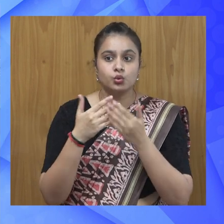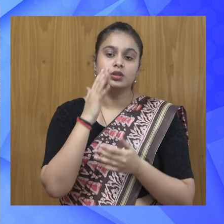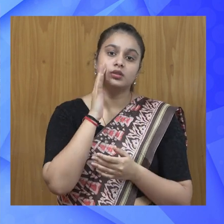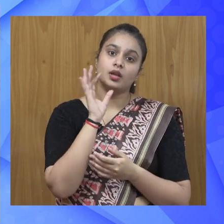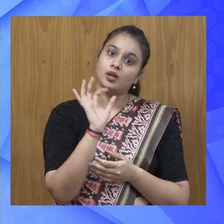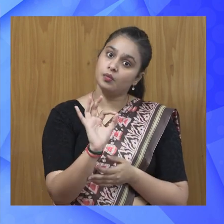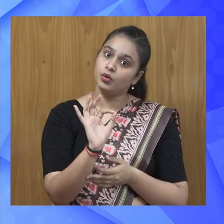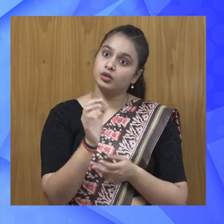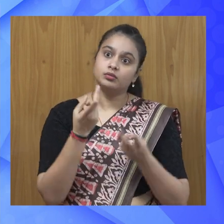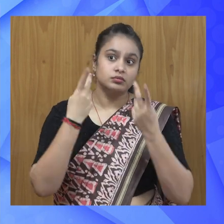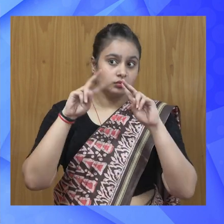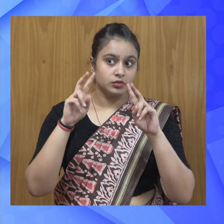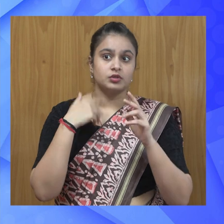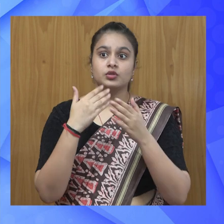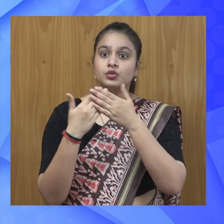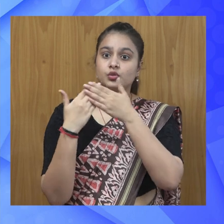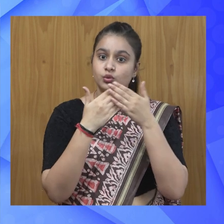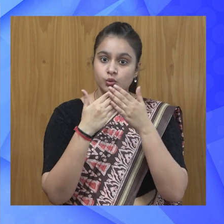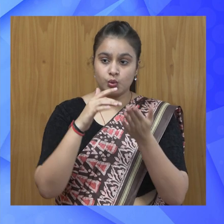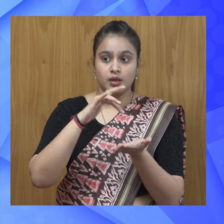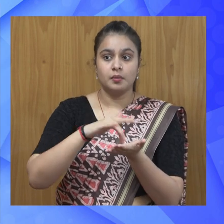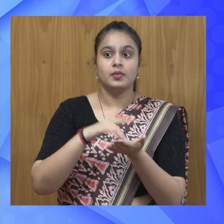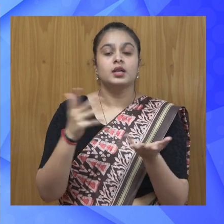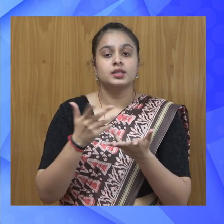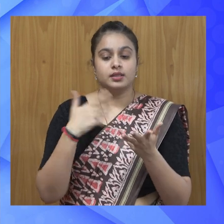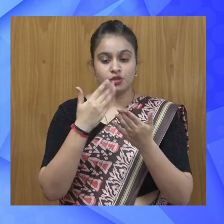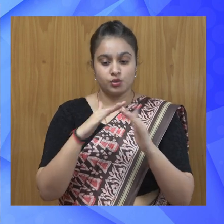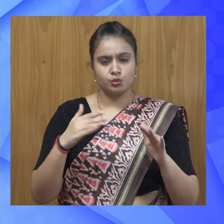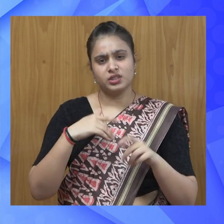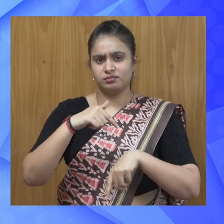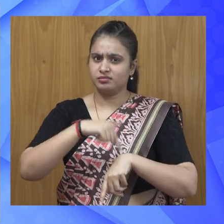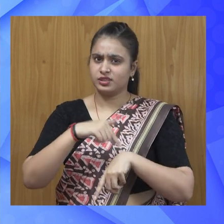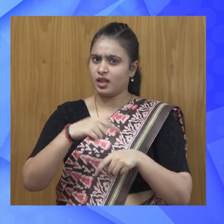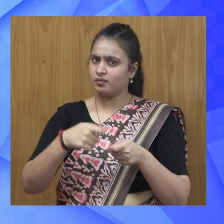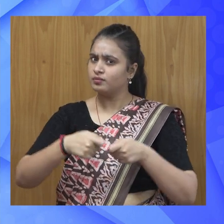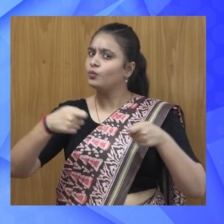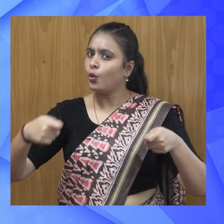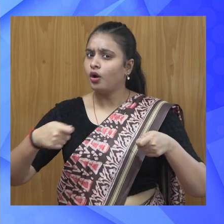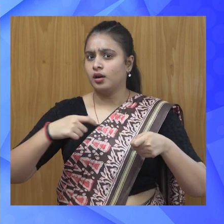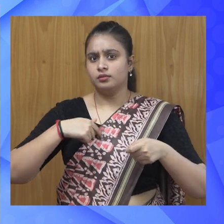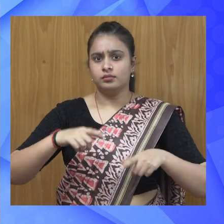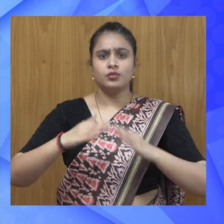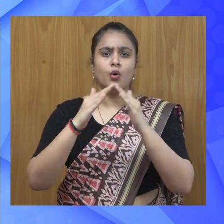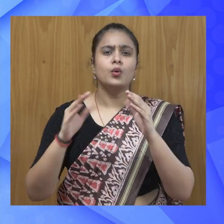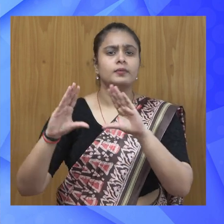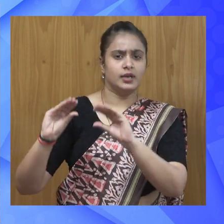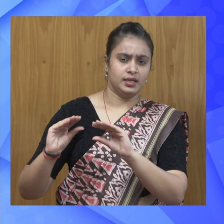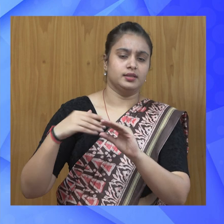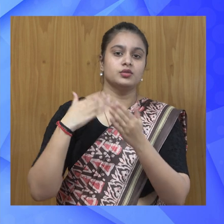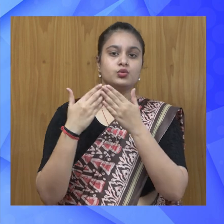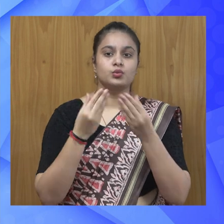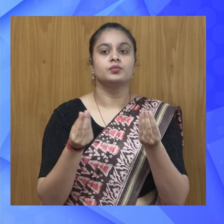वेरी इंपॉर्टेंट बिकॉज स्कूल इज अ प्लेस वेयर चाइल्ड स्पेंड मोस्ट ऑफ द टाइम एक्सेप्ट बिसाइड्स द होम.